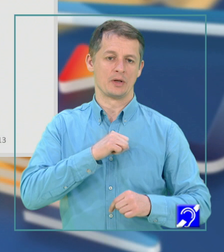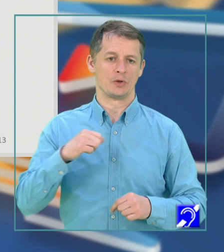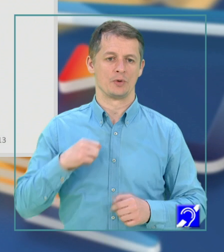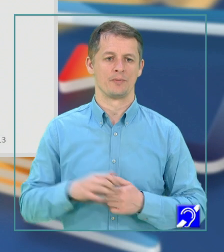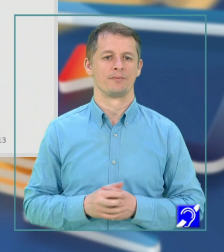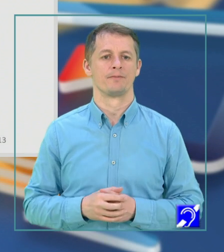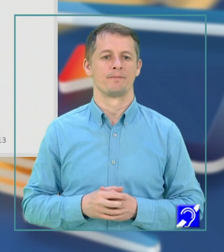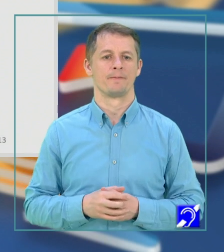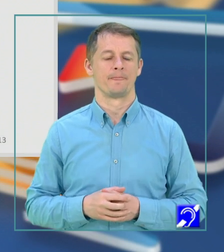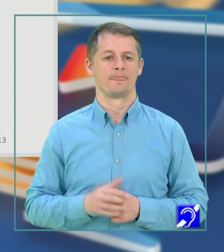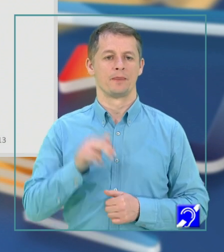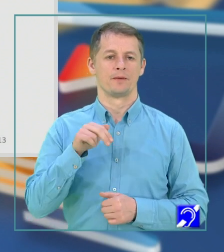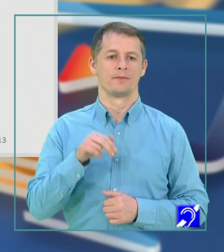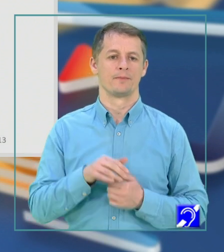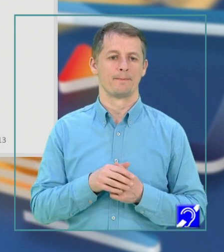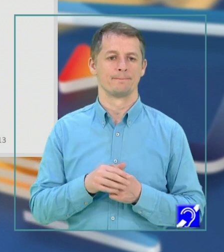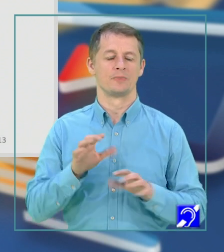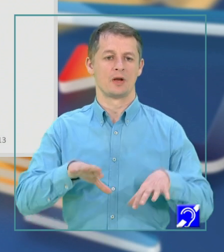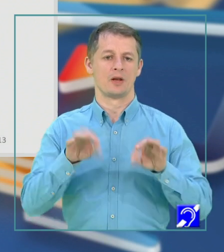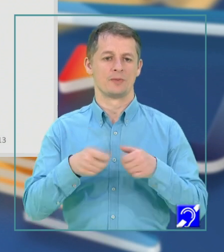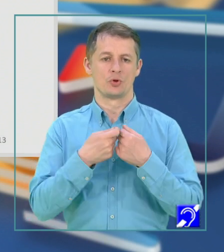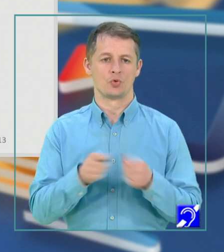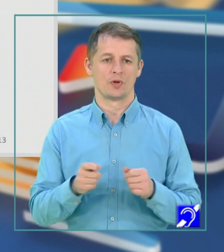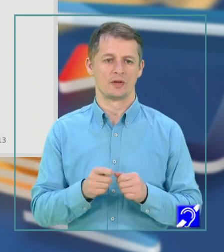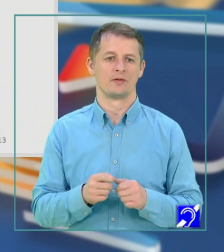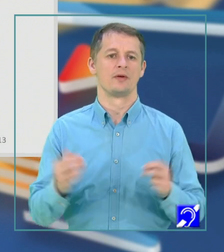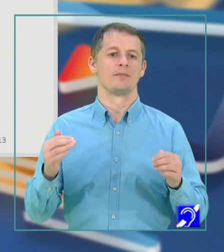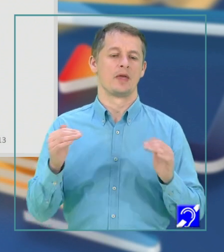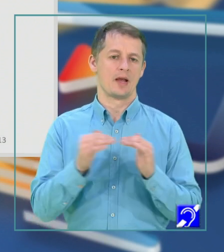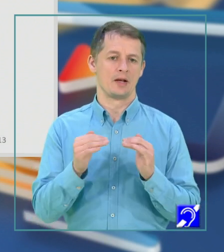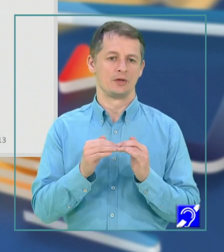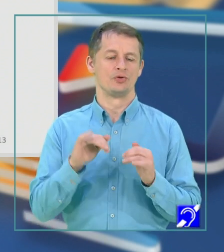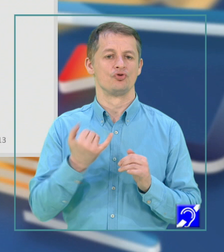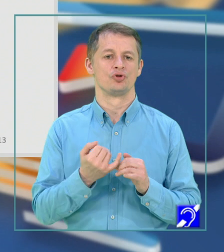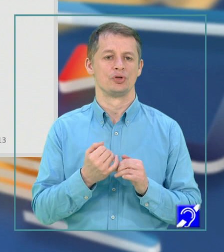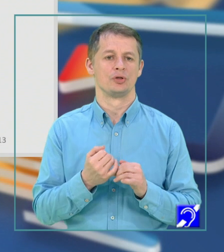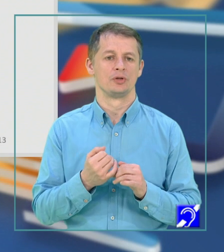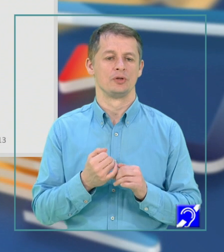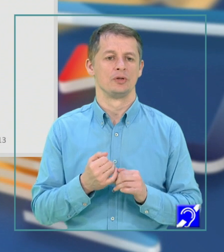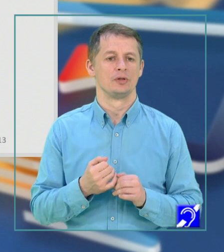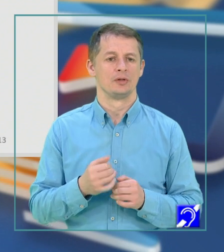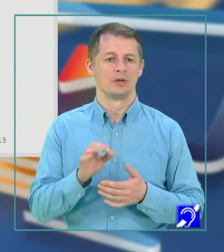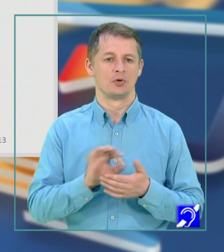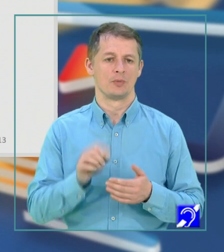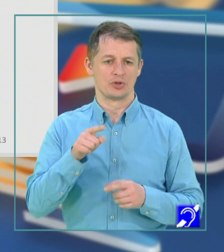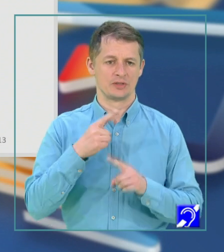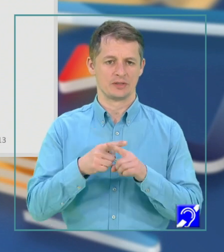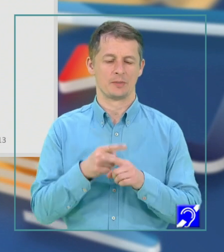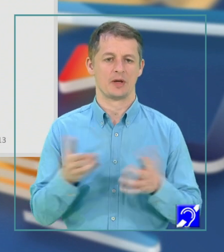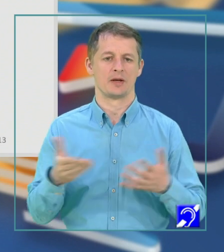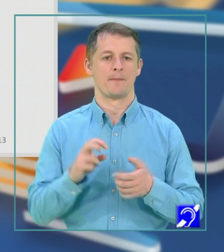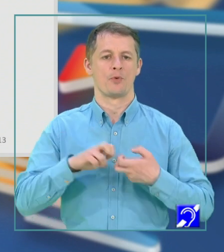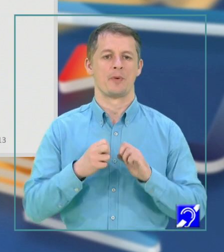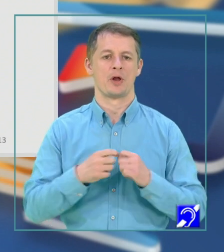X2 până la X11 le alegem pe toate egale și le vom nota cu acest X pe care, de altfel, în